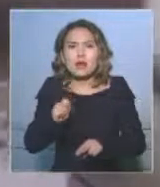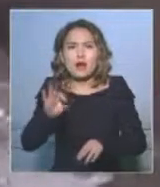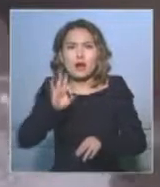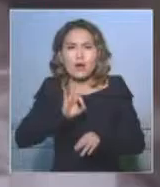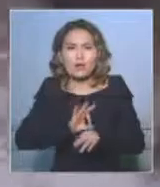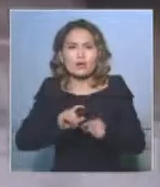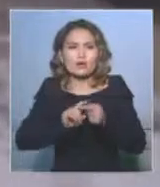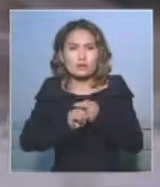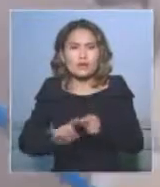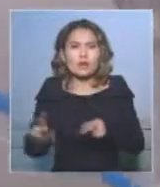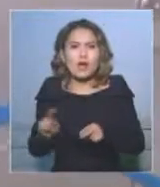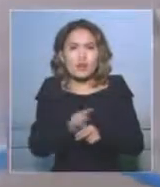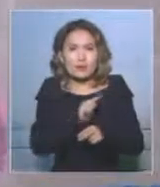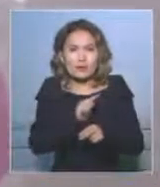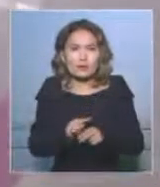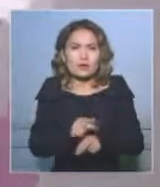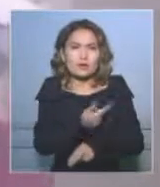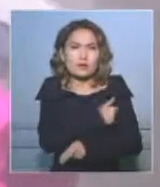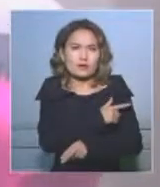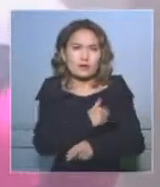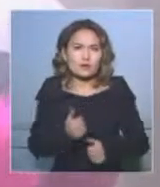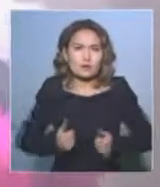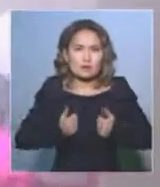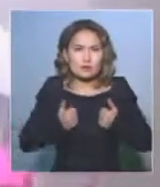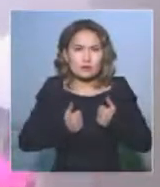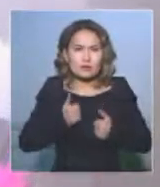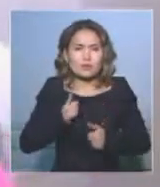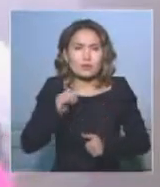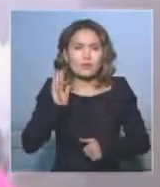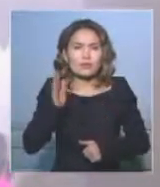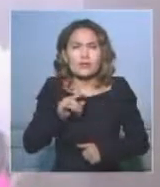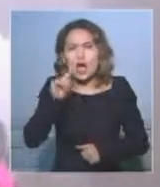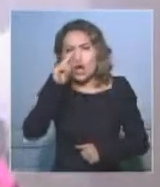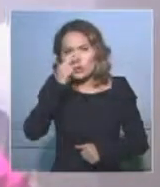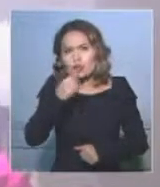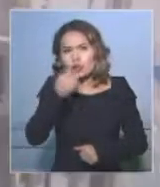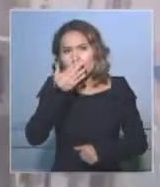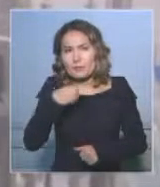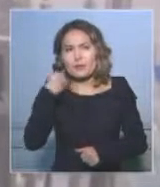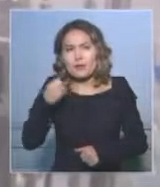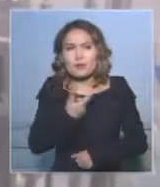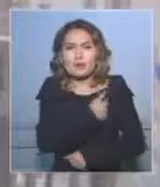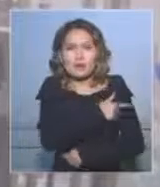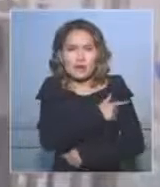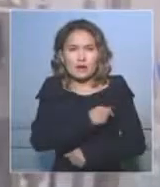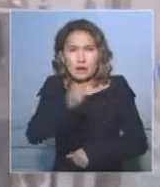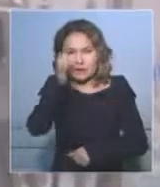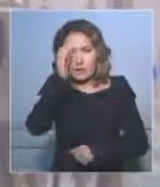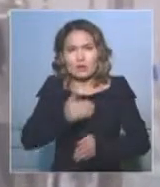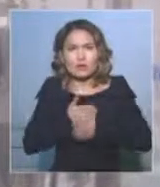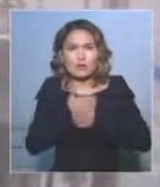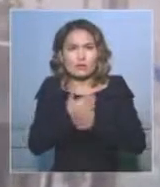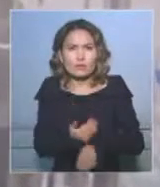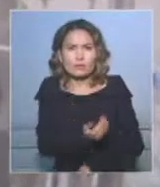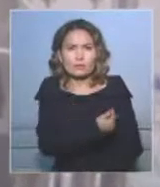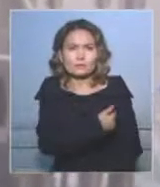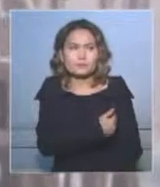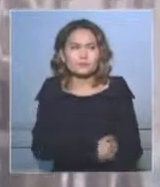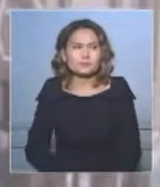жіберіледі. Зика безгегіне қарсы жұмысы Үндістаннан бөлек Жапония мен Франция дәрігерлері де қолға ала бастаған.